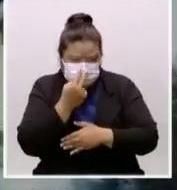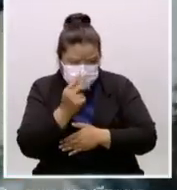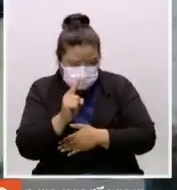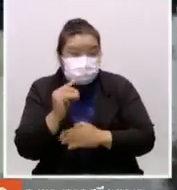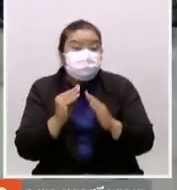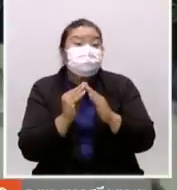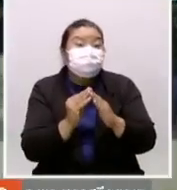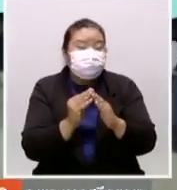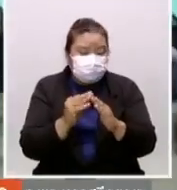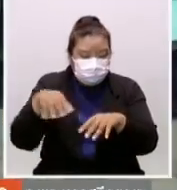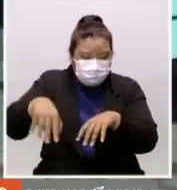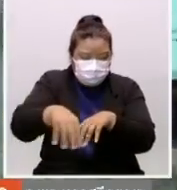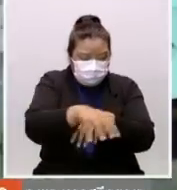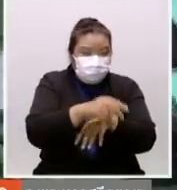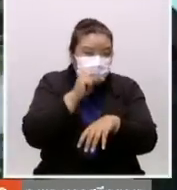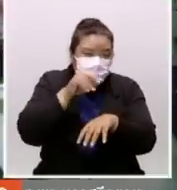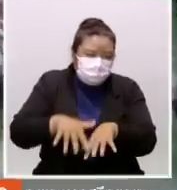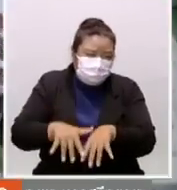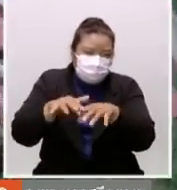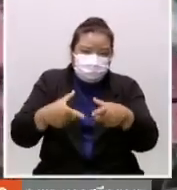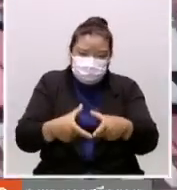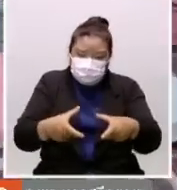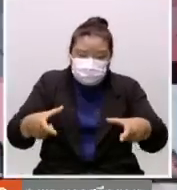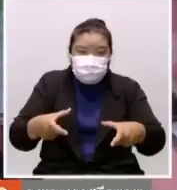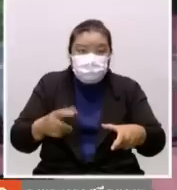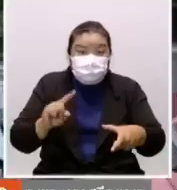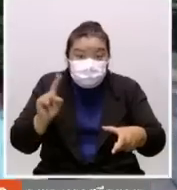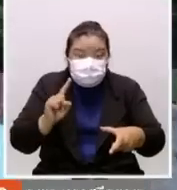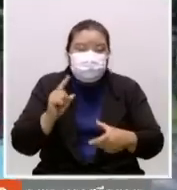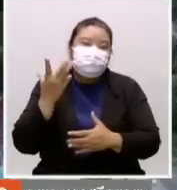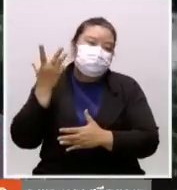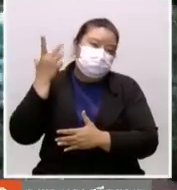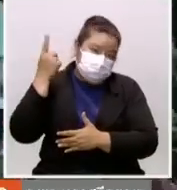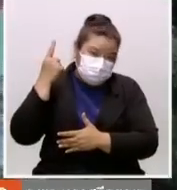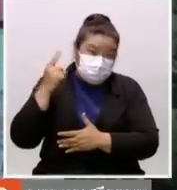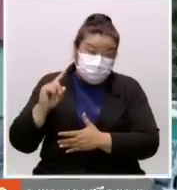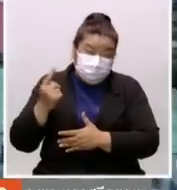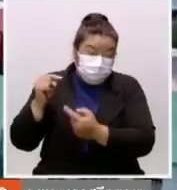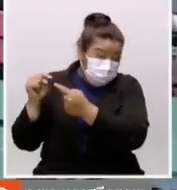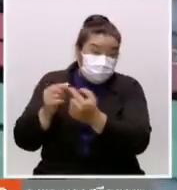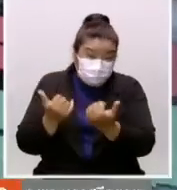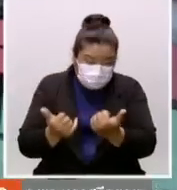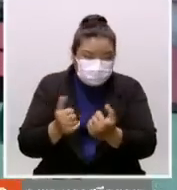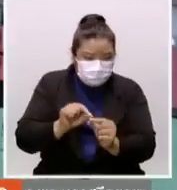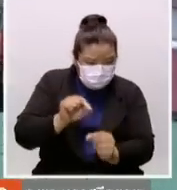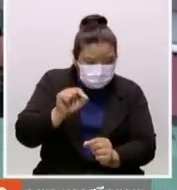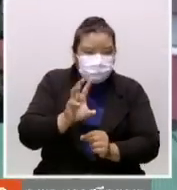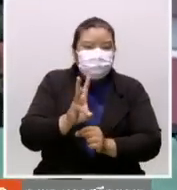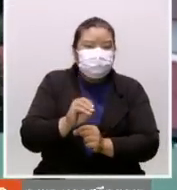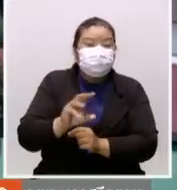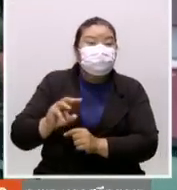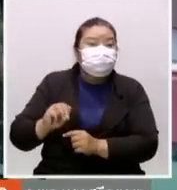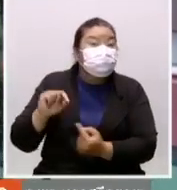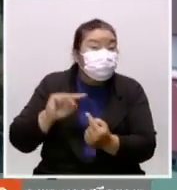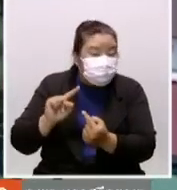ำในแม่น้ำเจ้าพระยาล้นเข้าท่วมบ้านเรือเป็นวงกว้างนะคะตั้งแต่เมื่อวานนี้น้ำท่วมสูงกว่า60เซนติเมตรค่ะหลังจากที่เขื่อนเจ้า